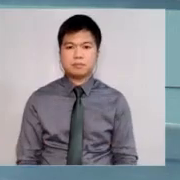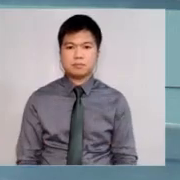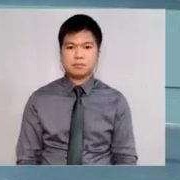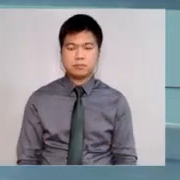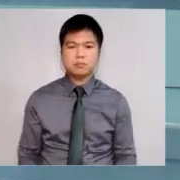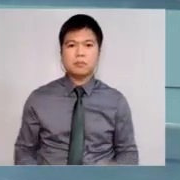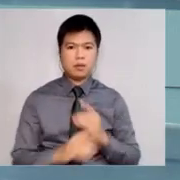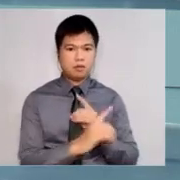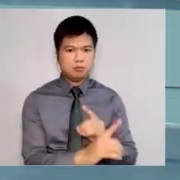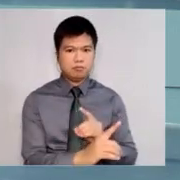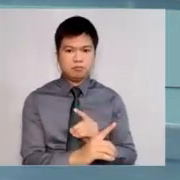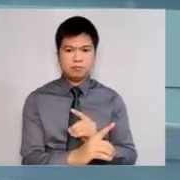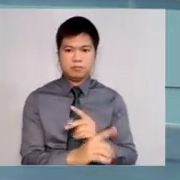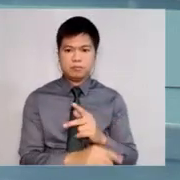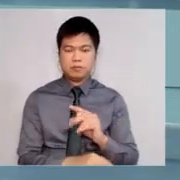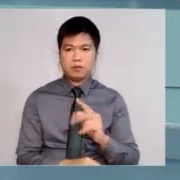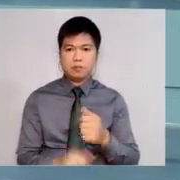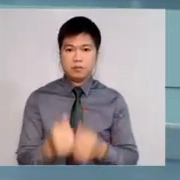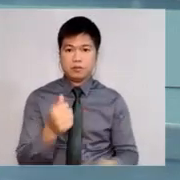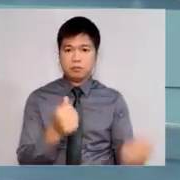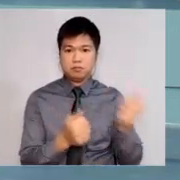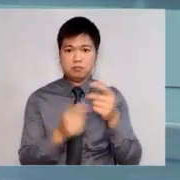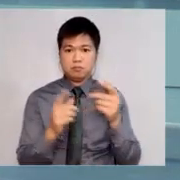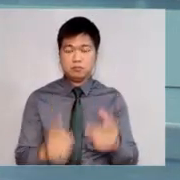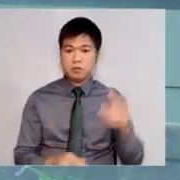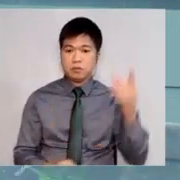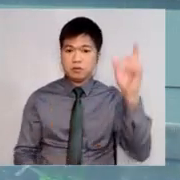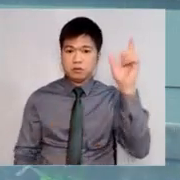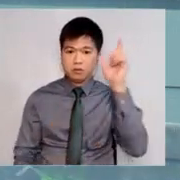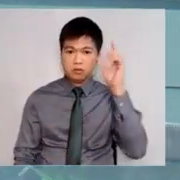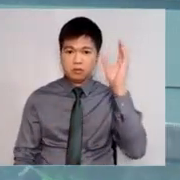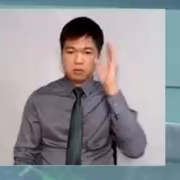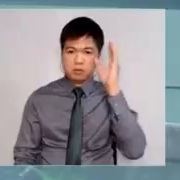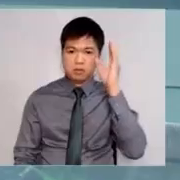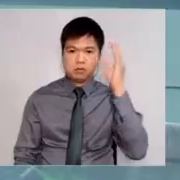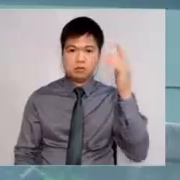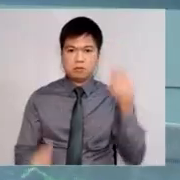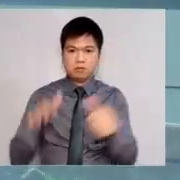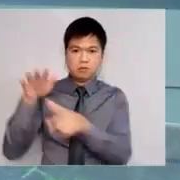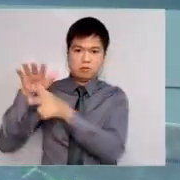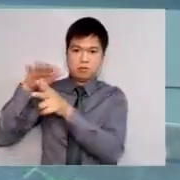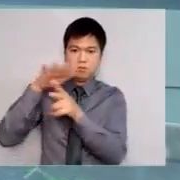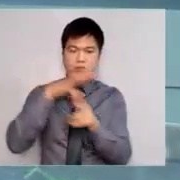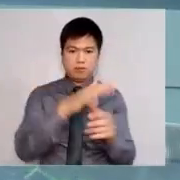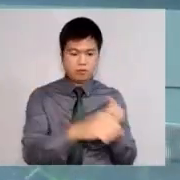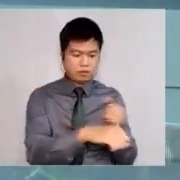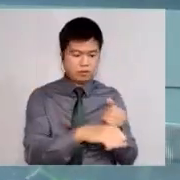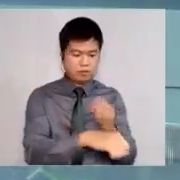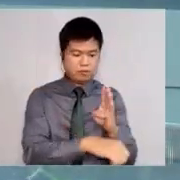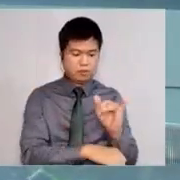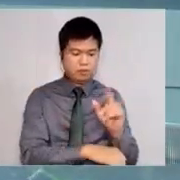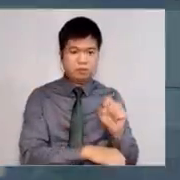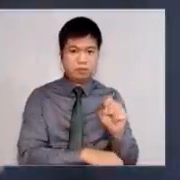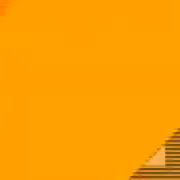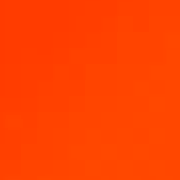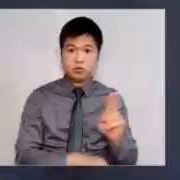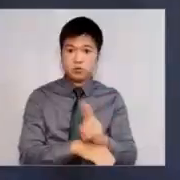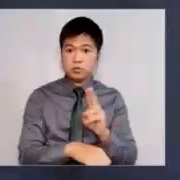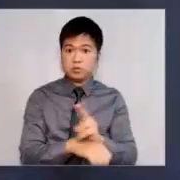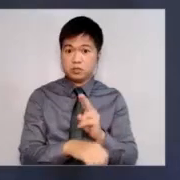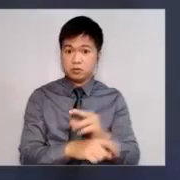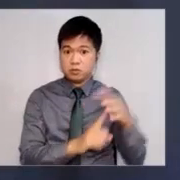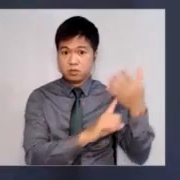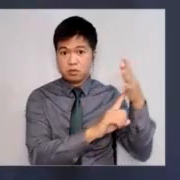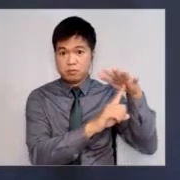Dinepensahan ni PNP Chief Leonardo Carlos ang pagpapasundo niya sa Balisin Island gamit ang chopper na PNP. Sa isang pahayag, sinabi